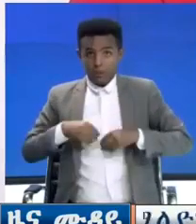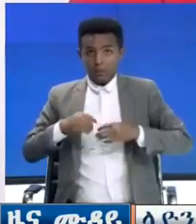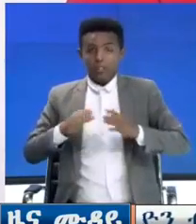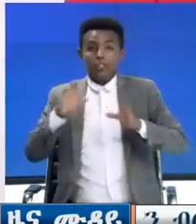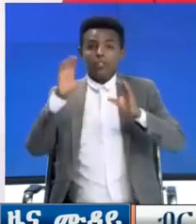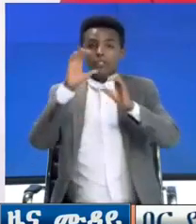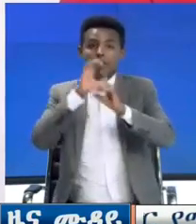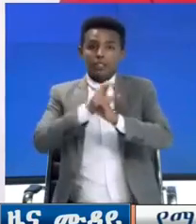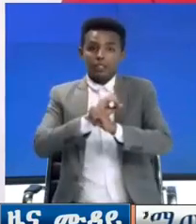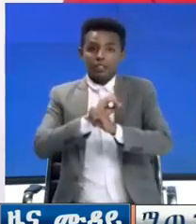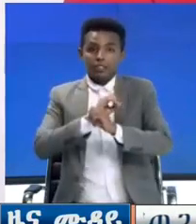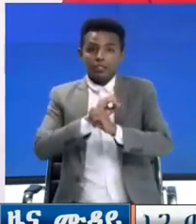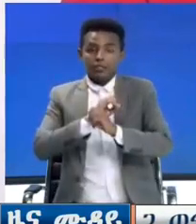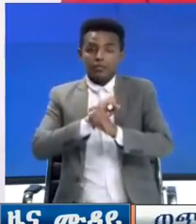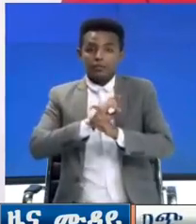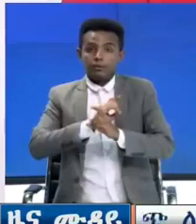እንደተጠናቀቀለት